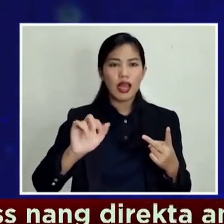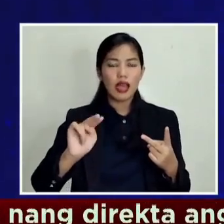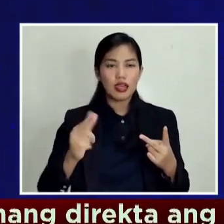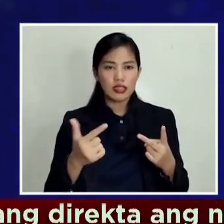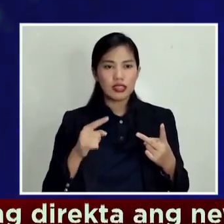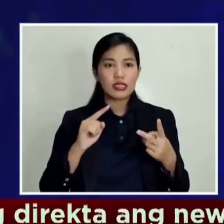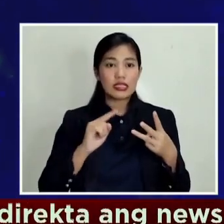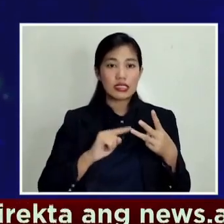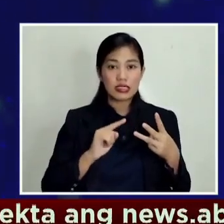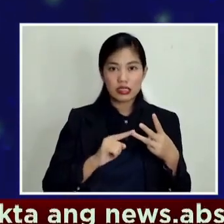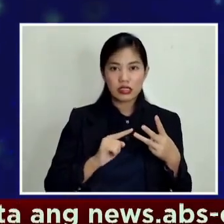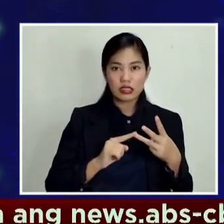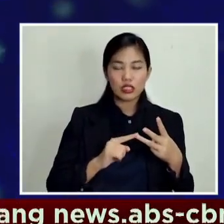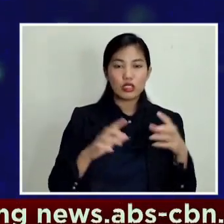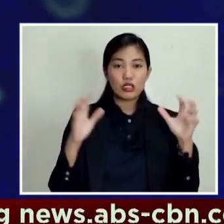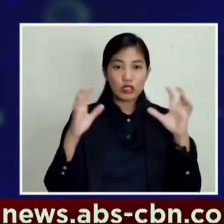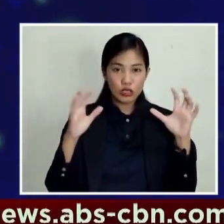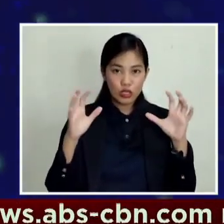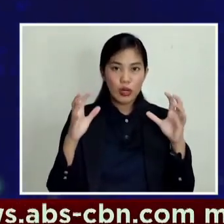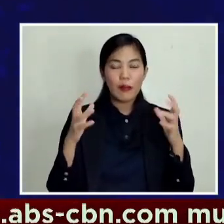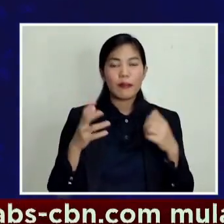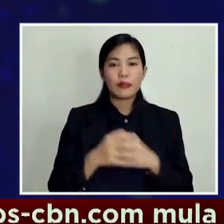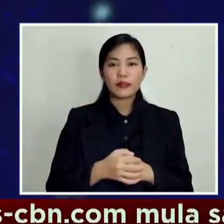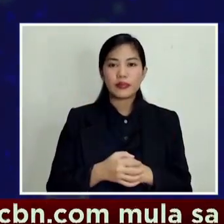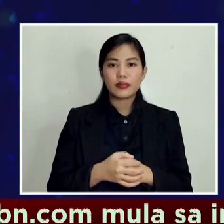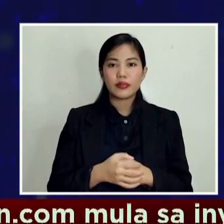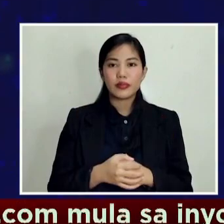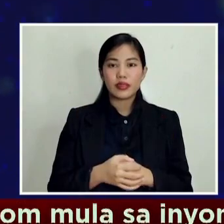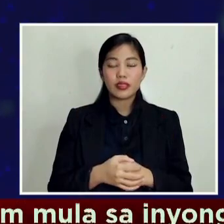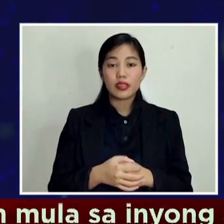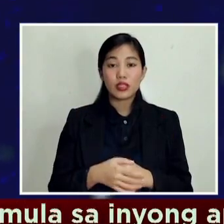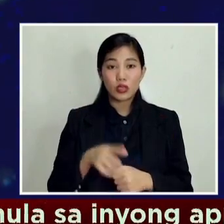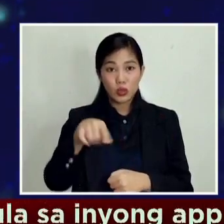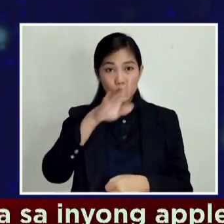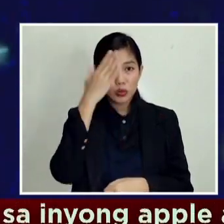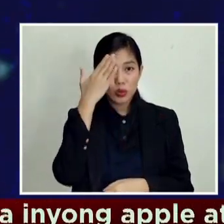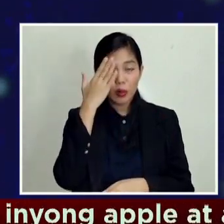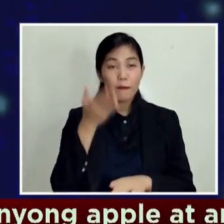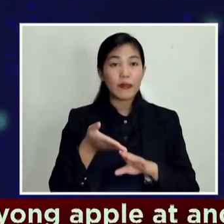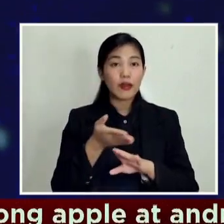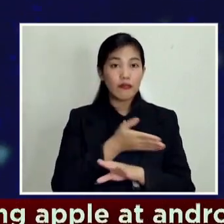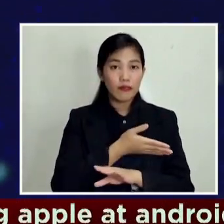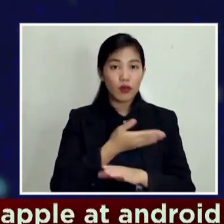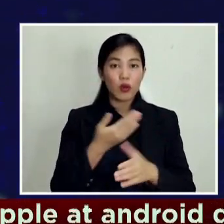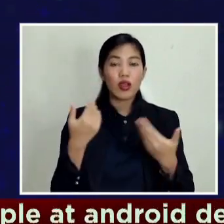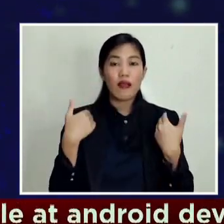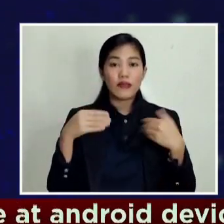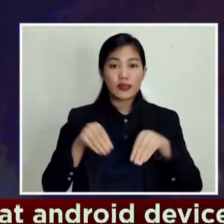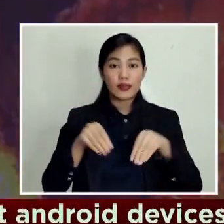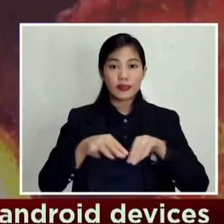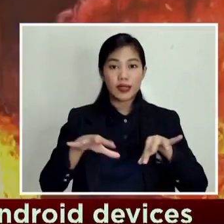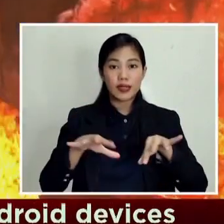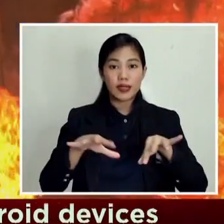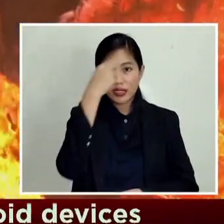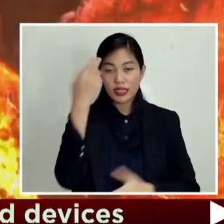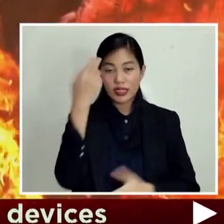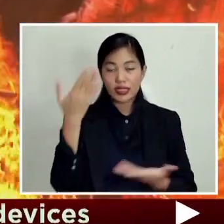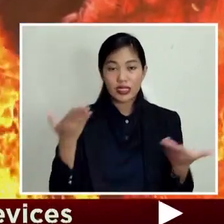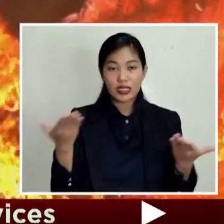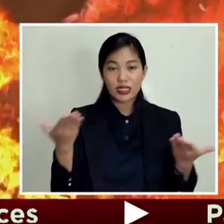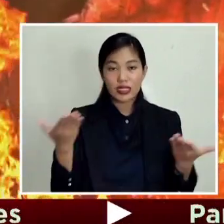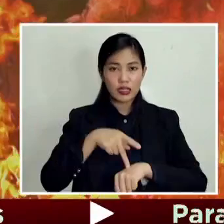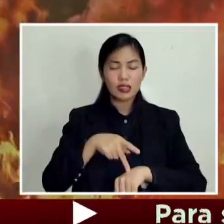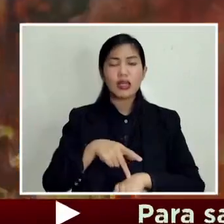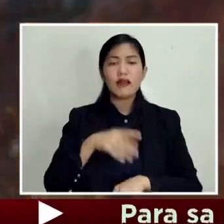Alam niyo ba na bago pa dumating ang Kristyanismo sa Pilipinas, may paniniwala na ang mga Pilipino sa life after death at sa langit